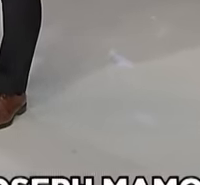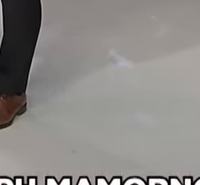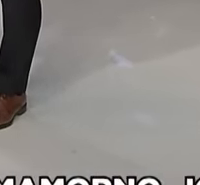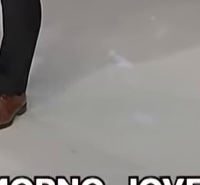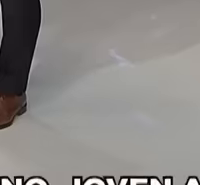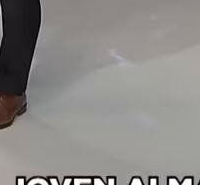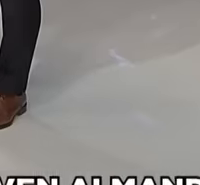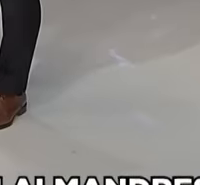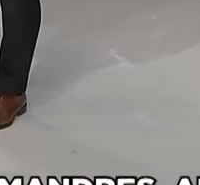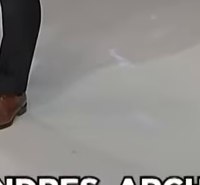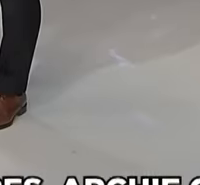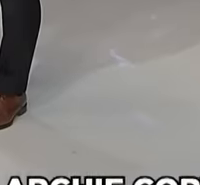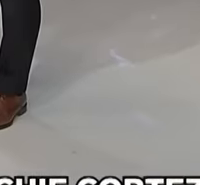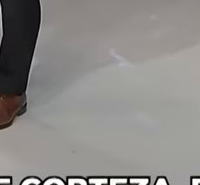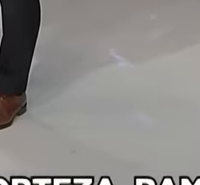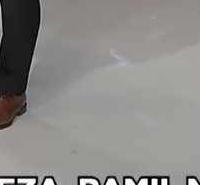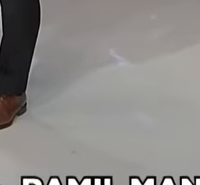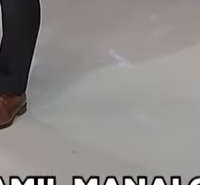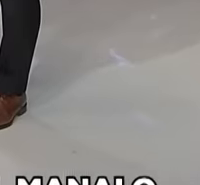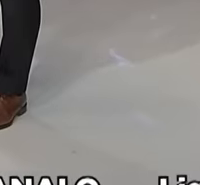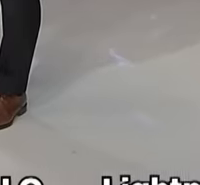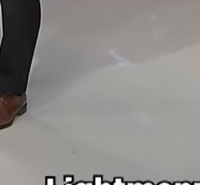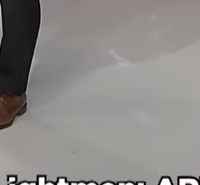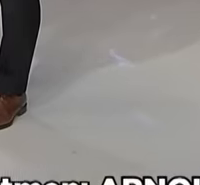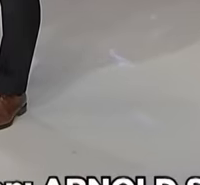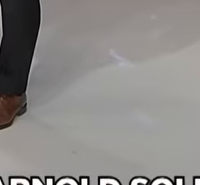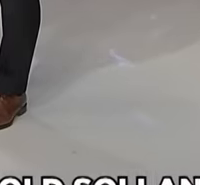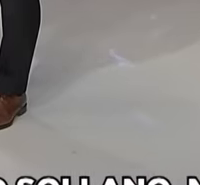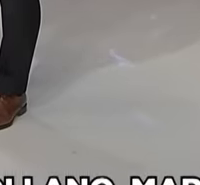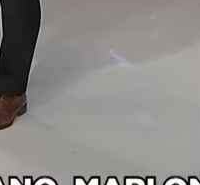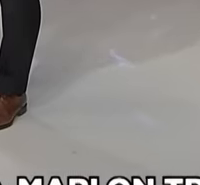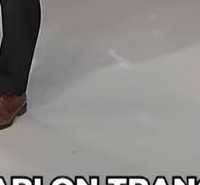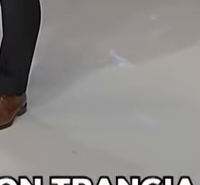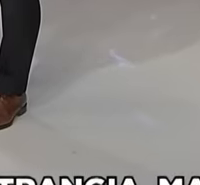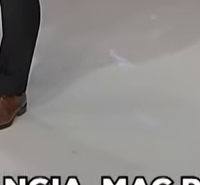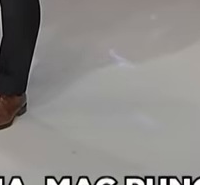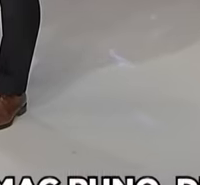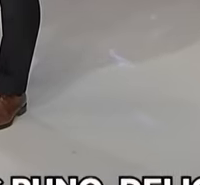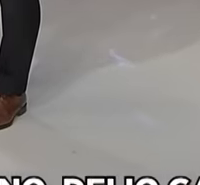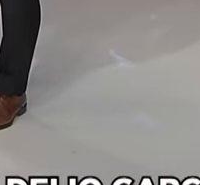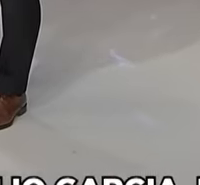Pinutol yung dulo ng isang chocolate hills. Yung pinakaganon, yung cone.